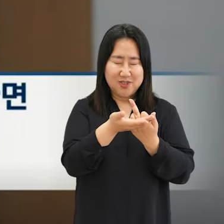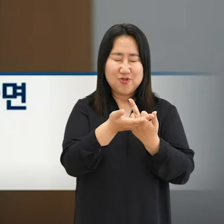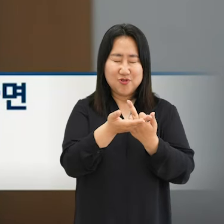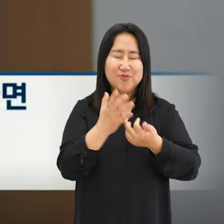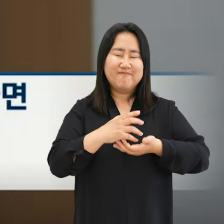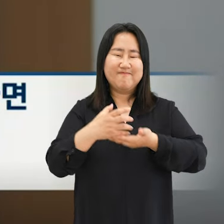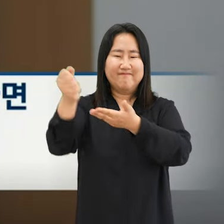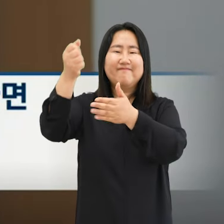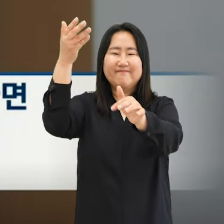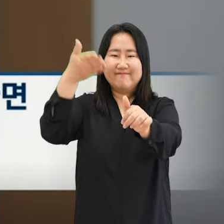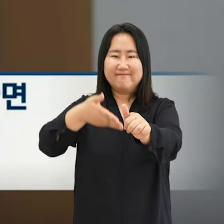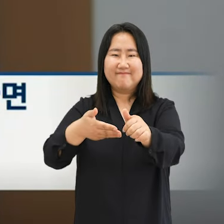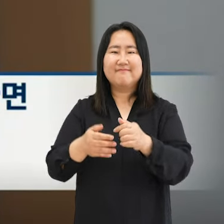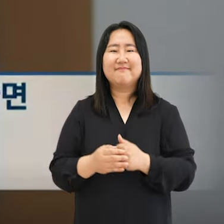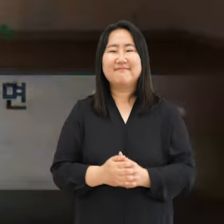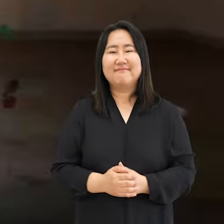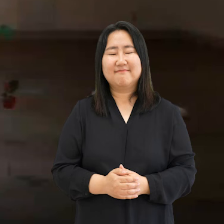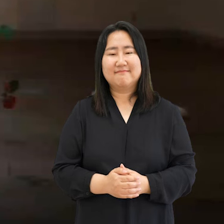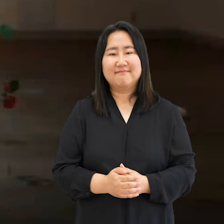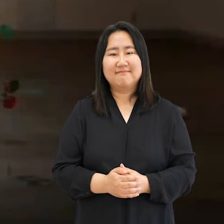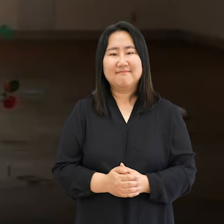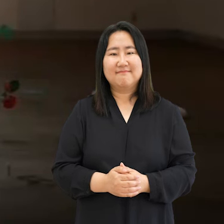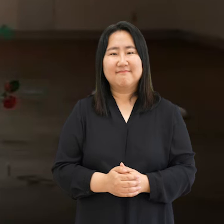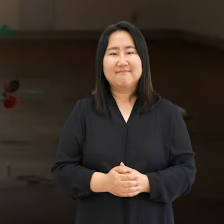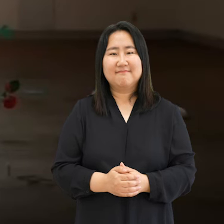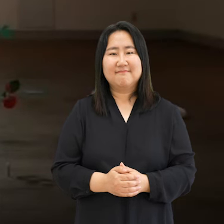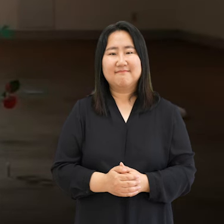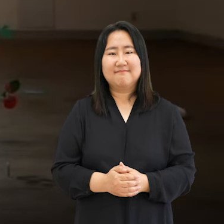풍경을 담아가셨으면 좋겠습니다.